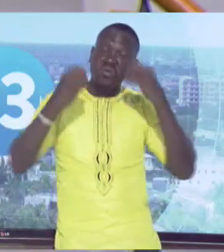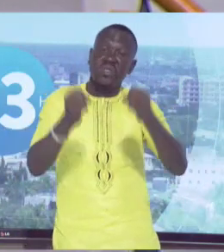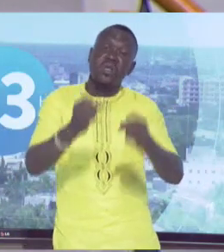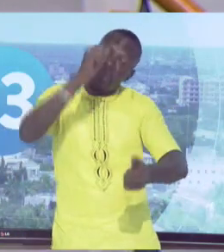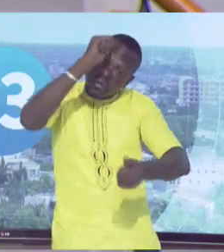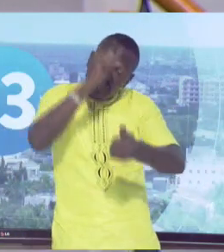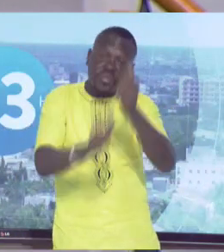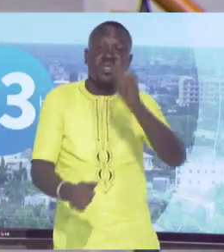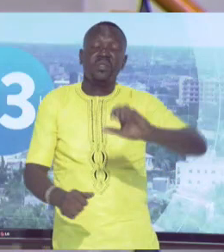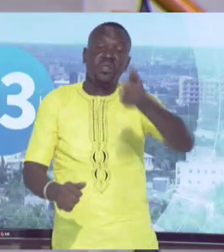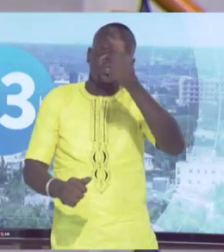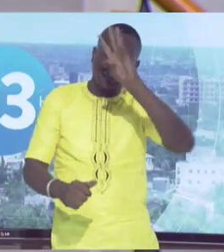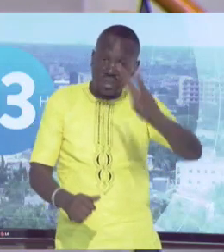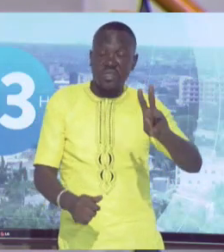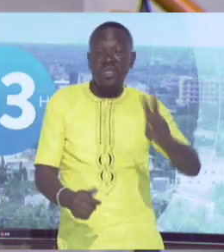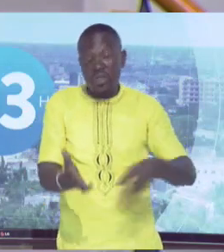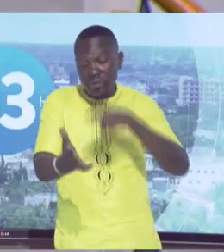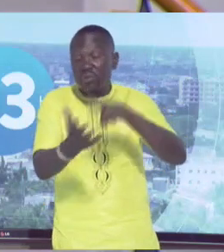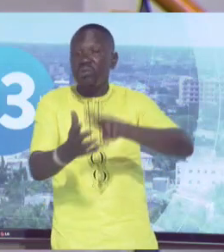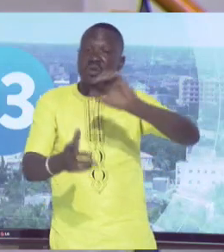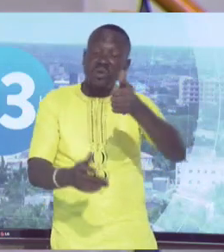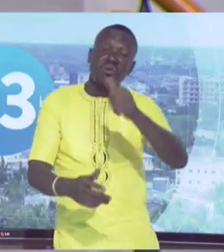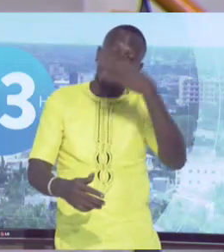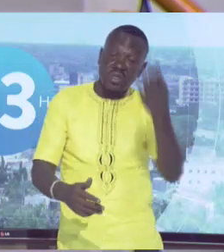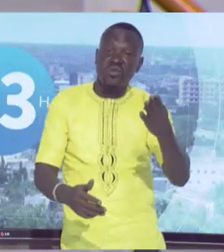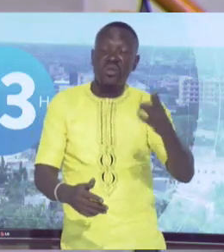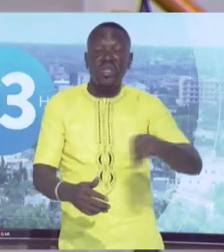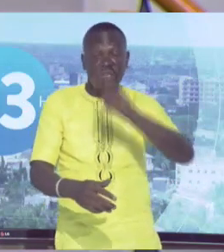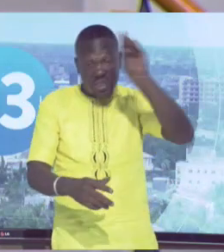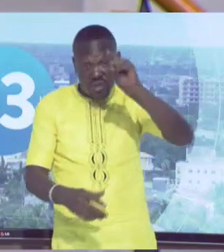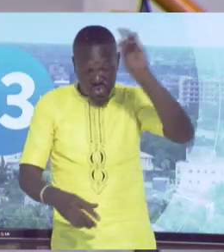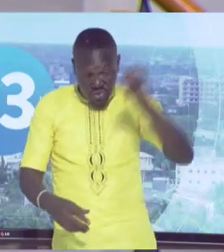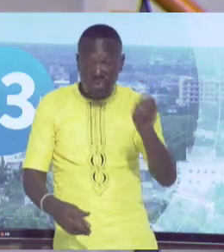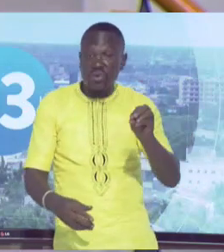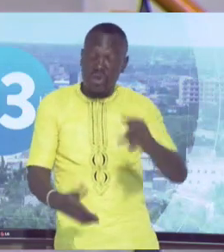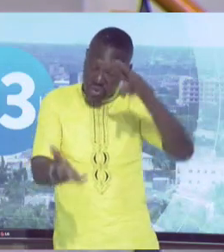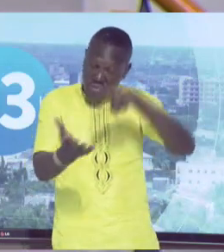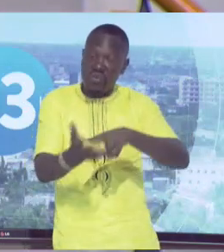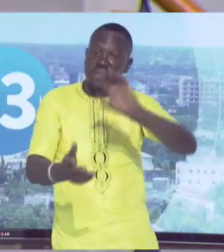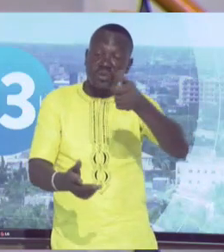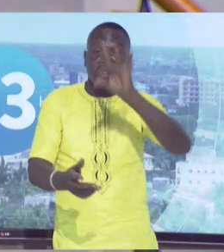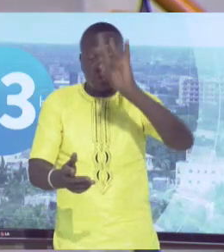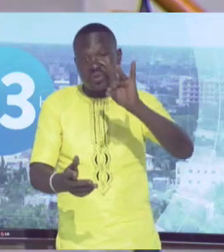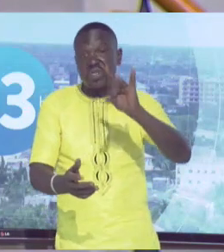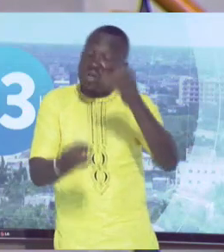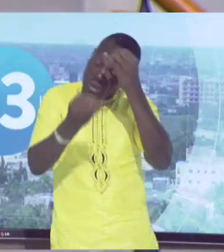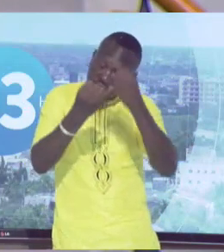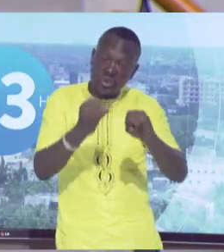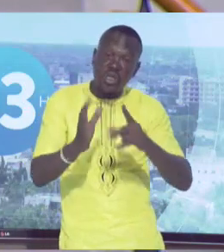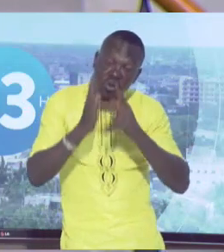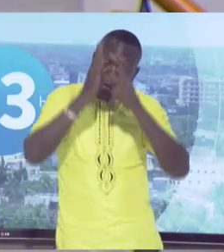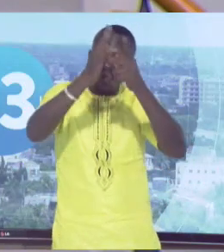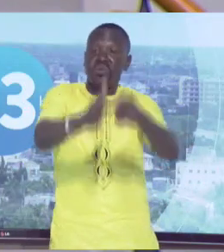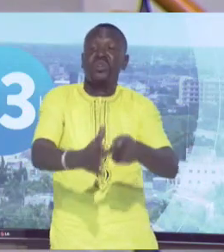de 16,1% en 2014 à 6,1% en 2018. Et enfin, l'index de